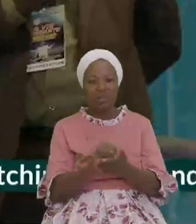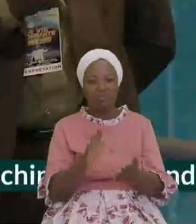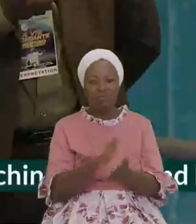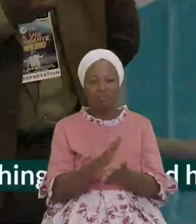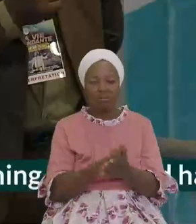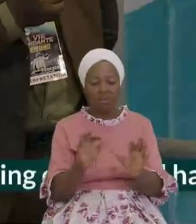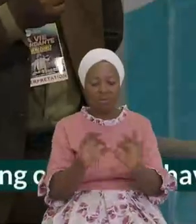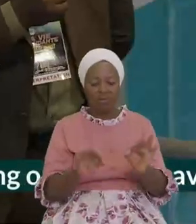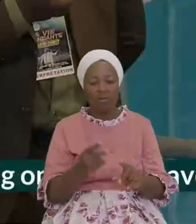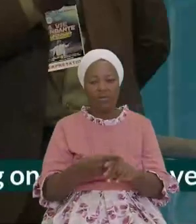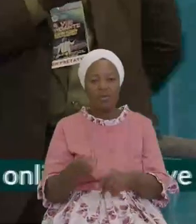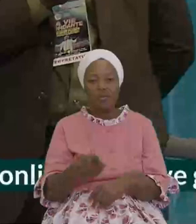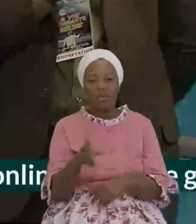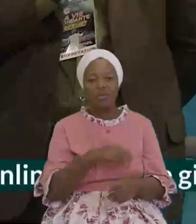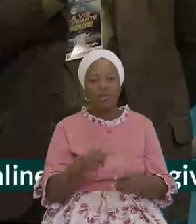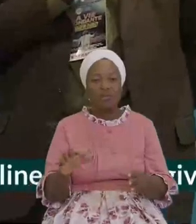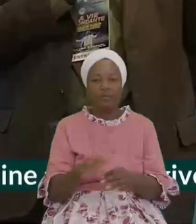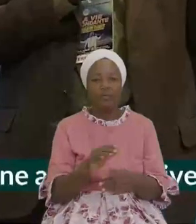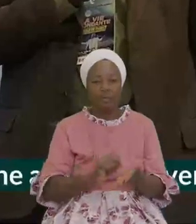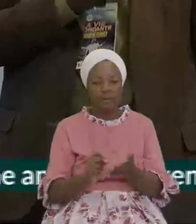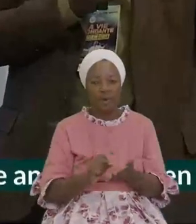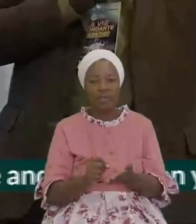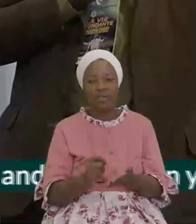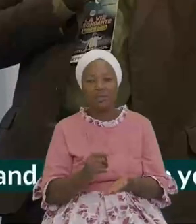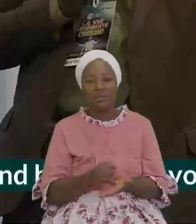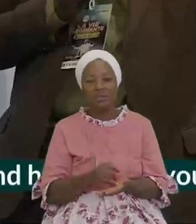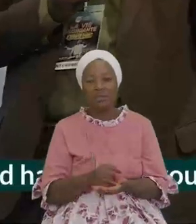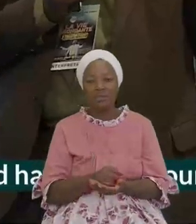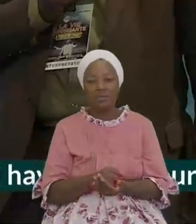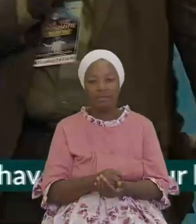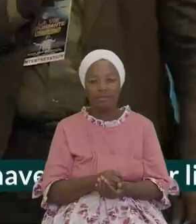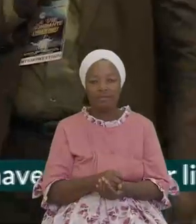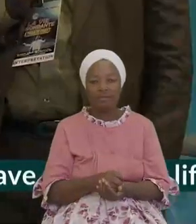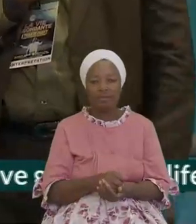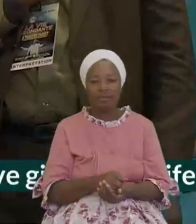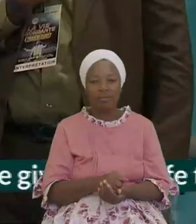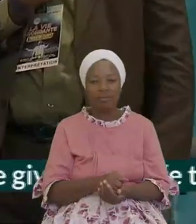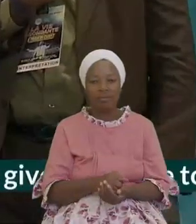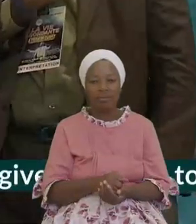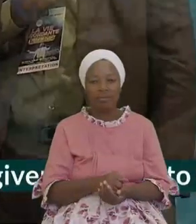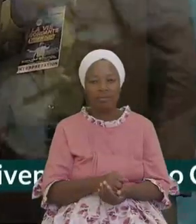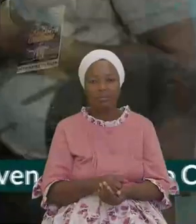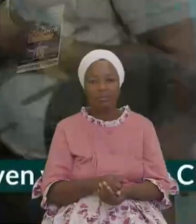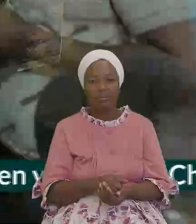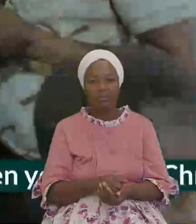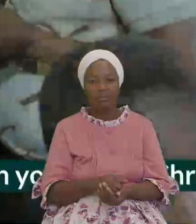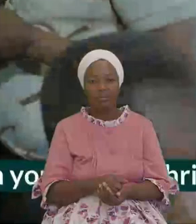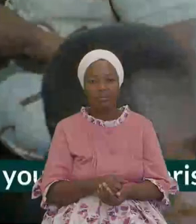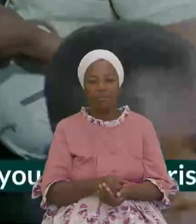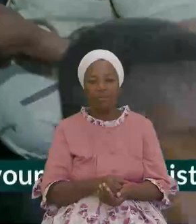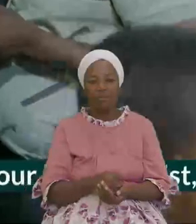Recevez les fiches de décision et remplissez-les partout dans nos nations dans nos états, dans nos